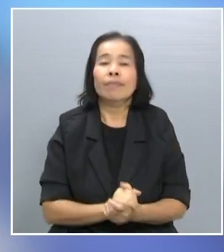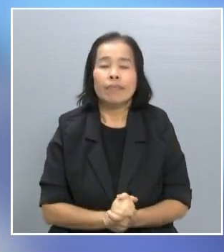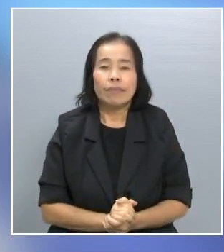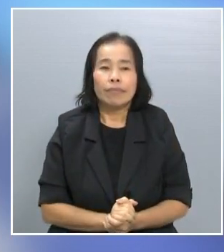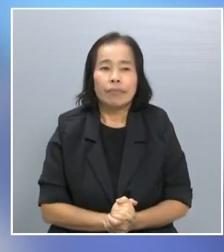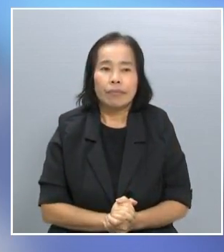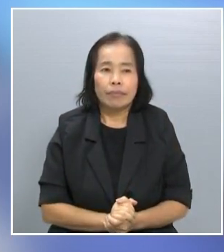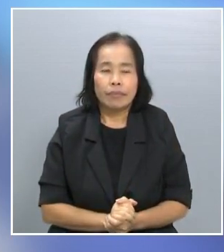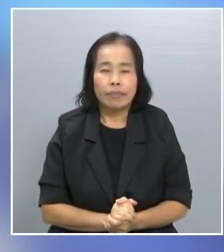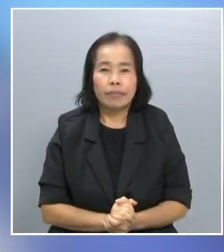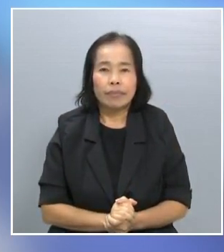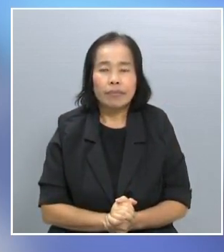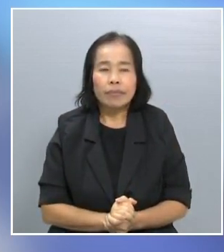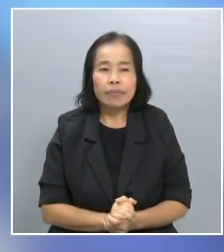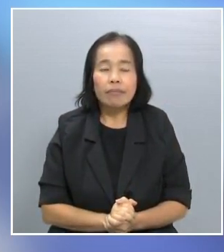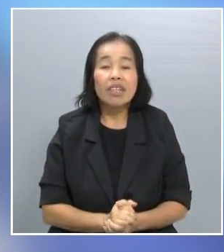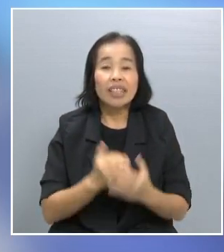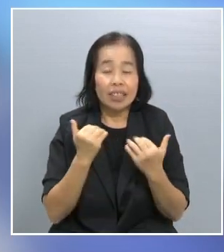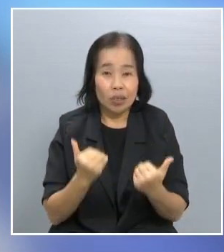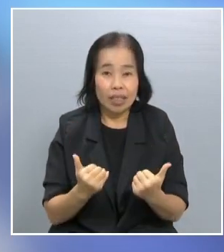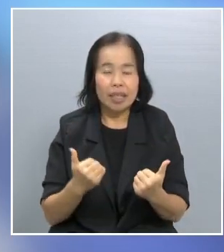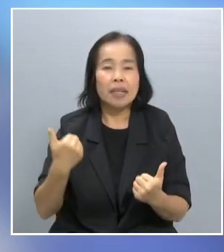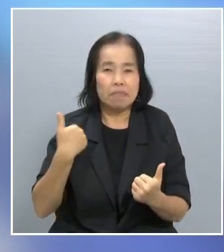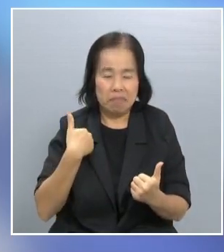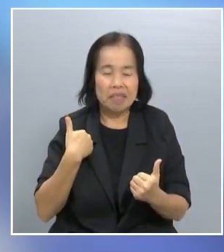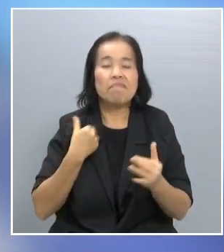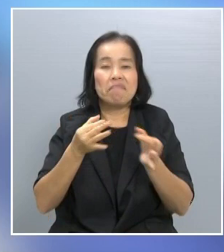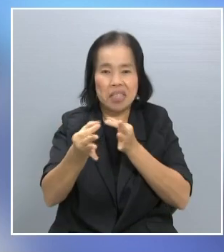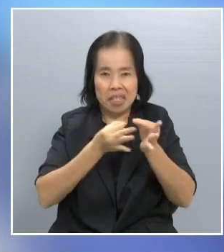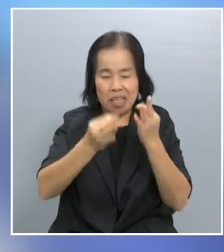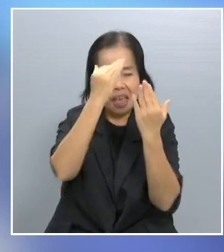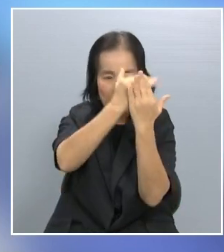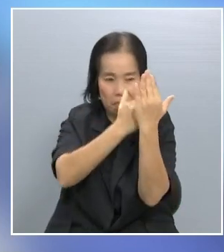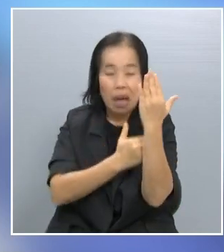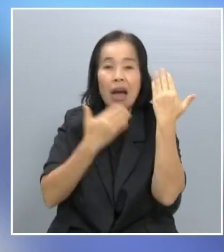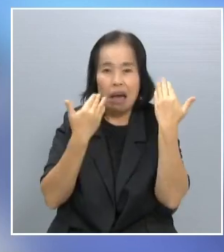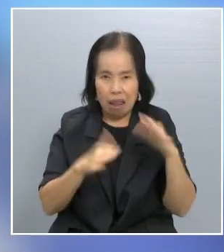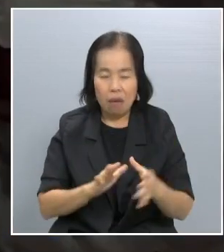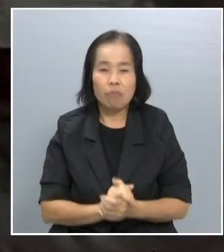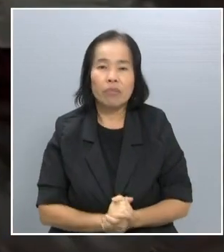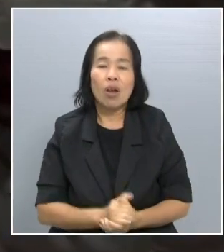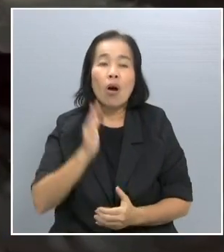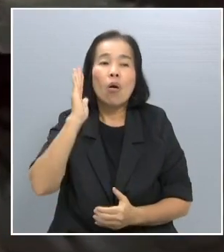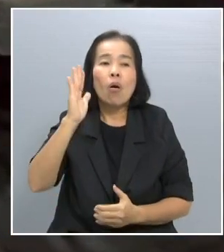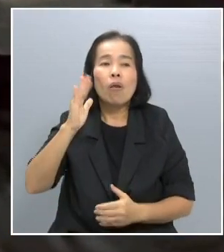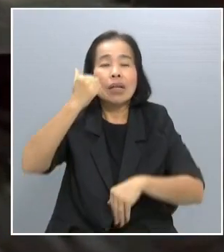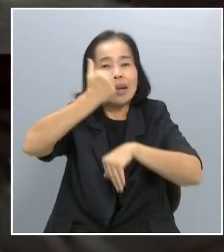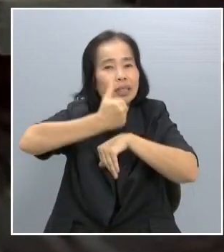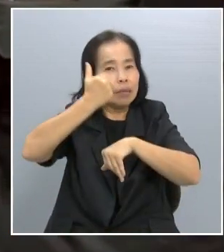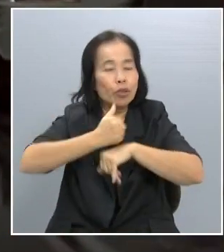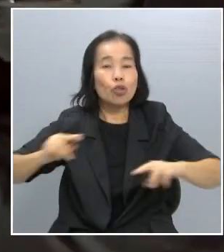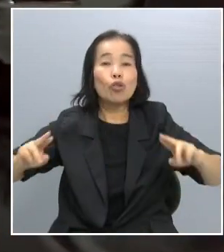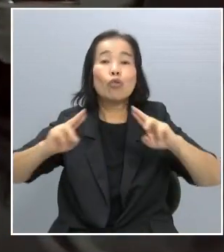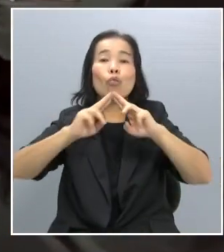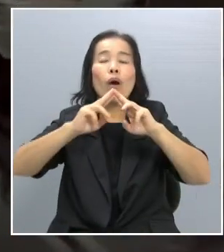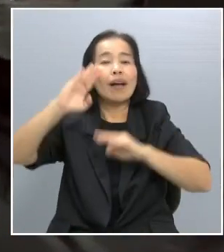มครับล่าสุดนี่มีคำชี้แจงแล้วนะครับโดยทางฝั่งของท่านสุทินคลังแสงครับรัฐมนตรีว่าการกระทรว